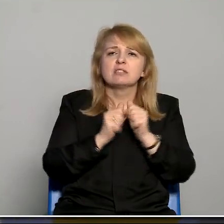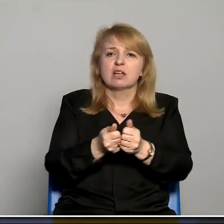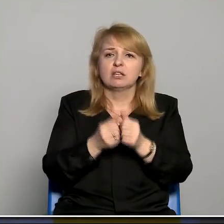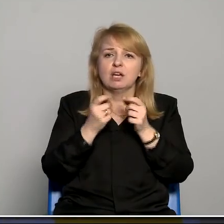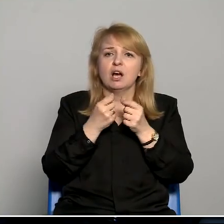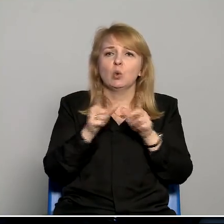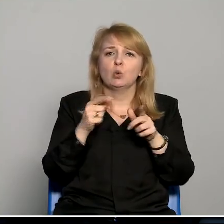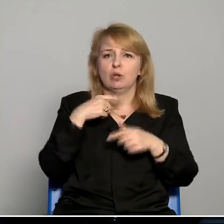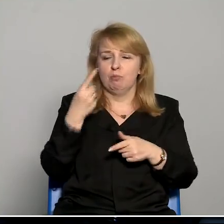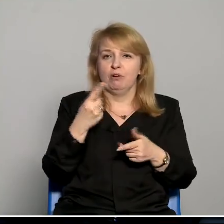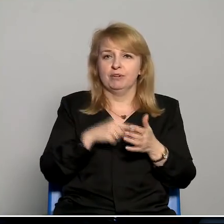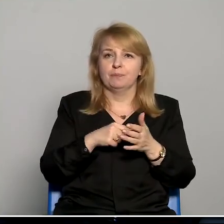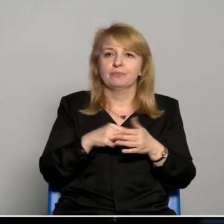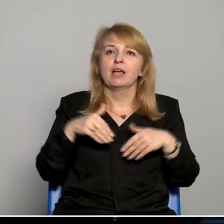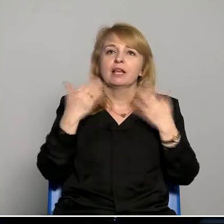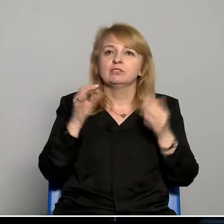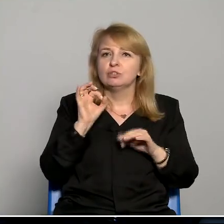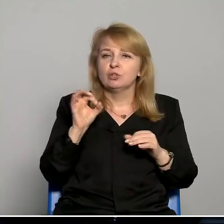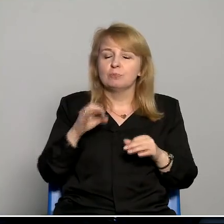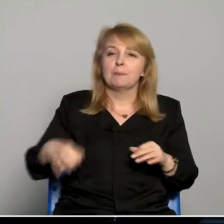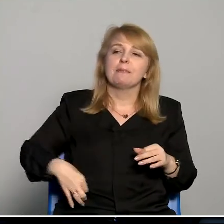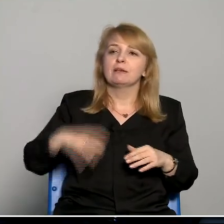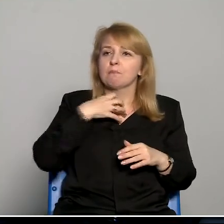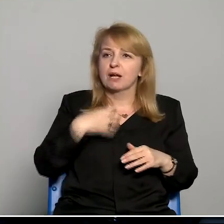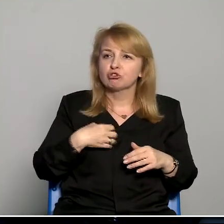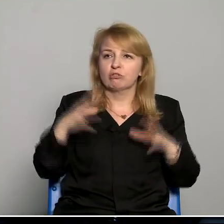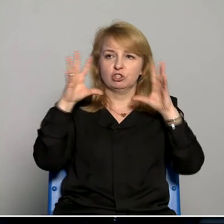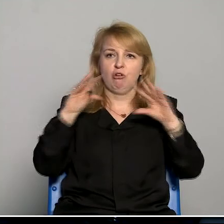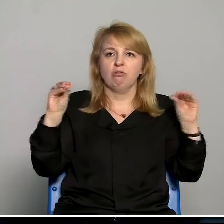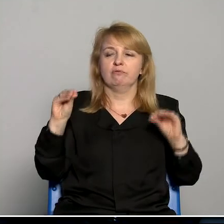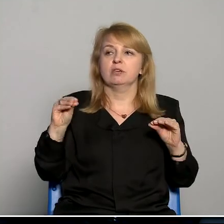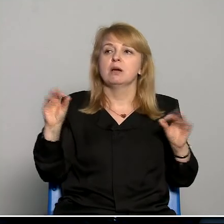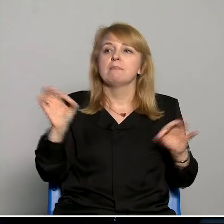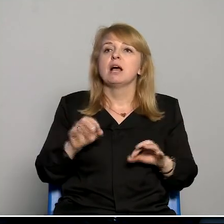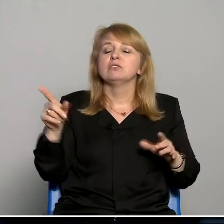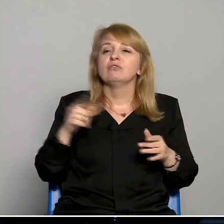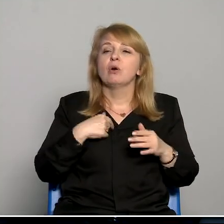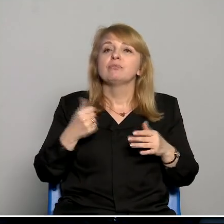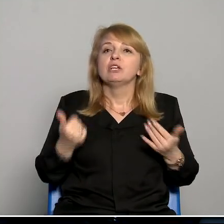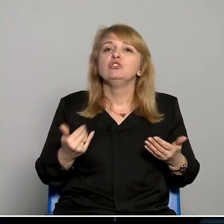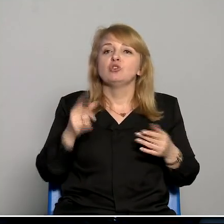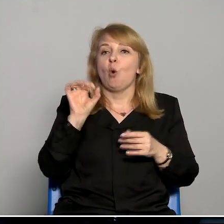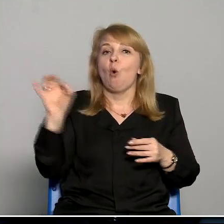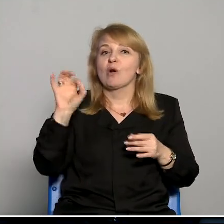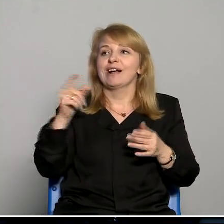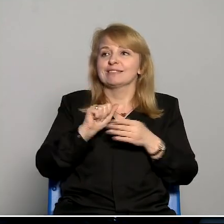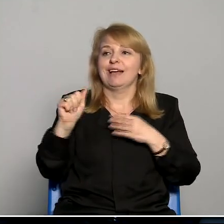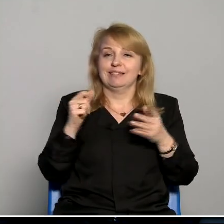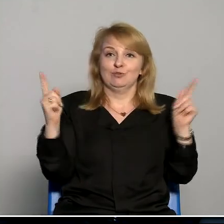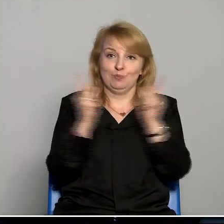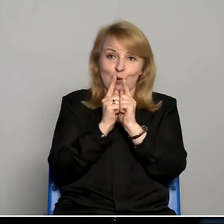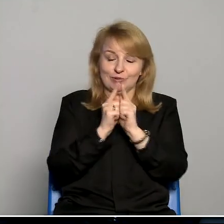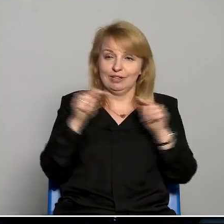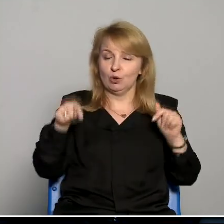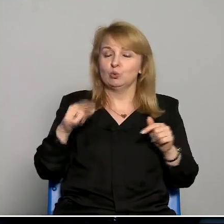Dzień dobry. Dziękuję. Panie Marszałku, Szanowni Państwo, korzystając z tej okazji, że dzisiejsze bardzo istotne spotkanie odbywa się w